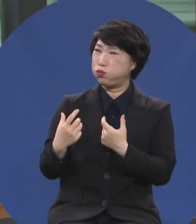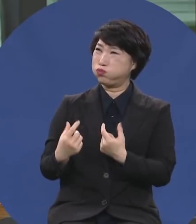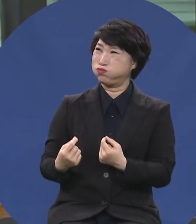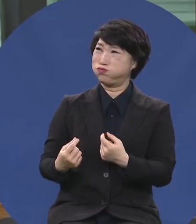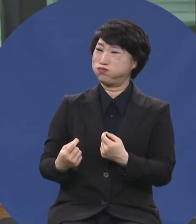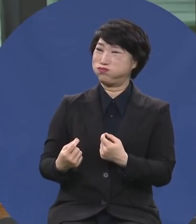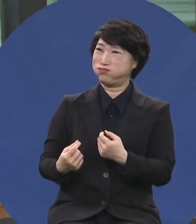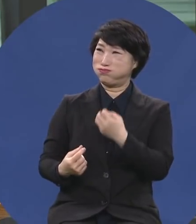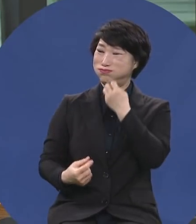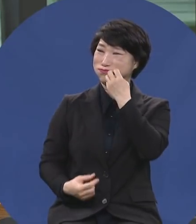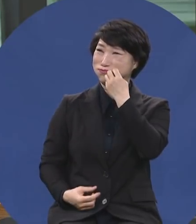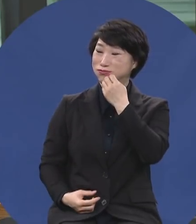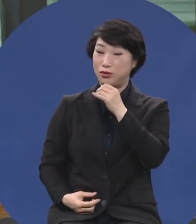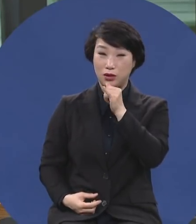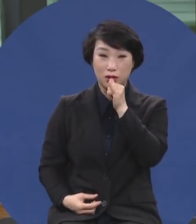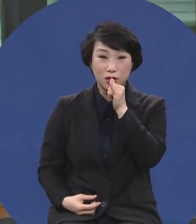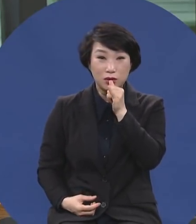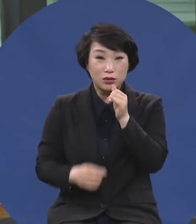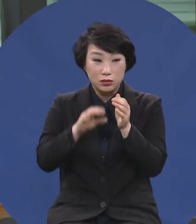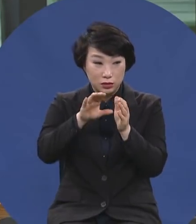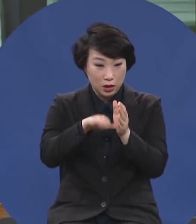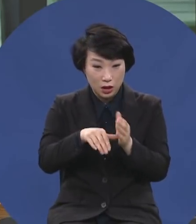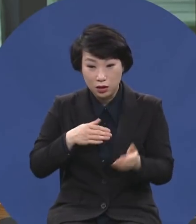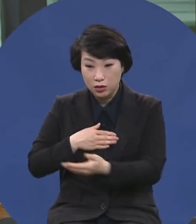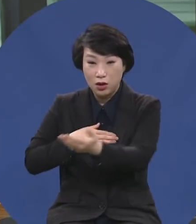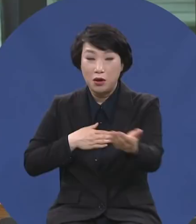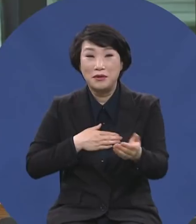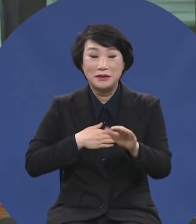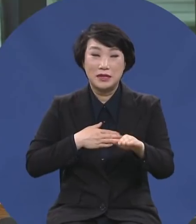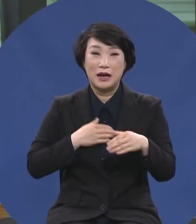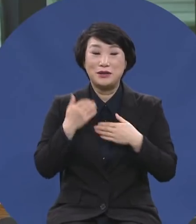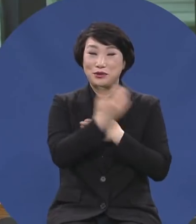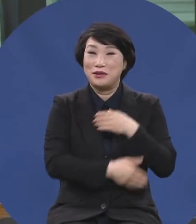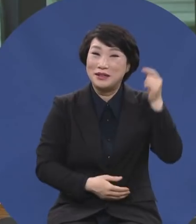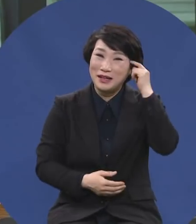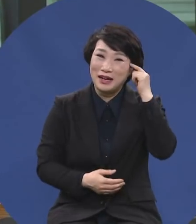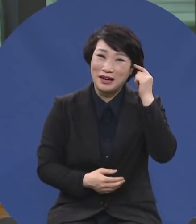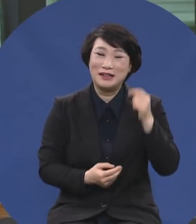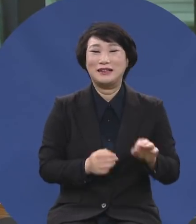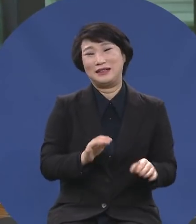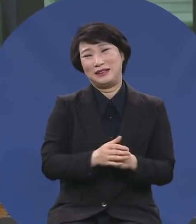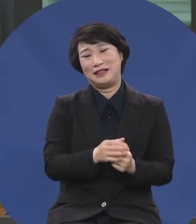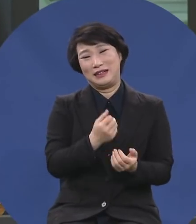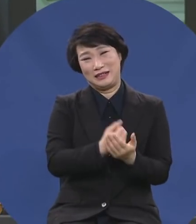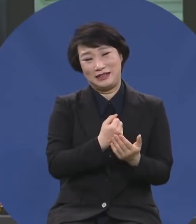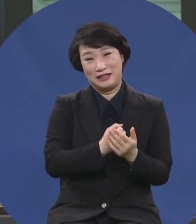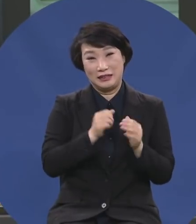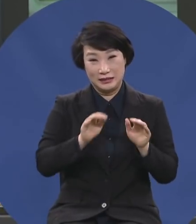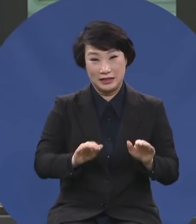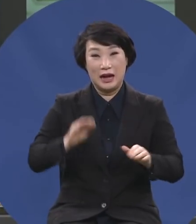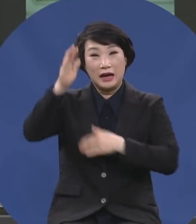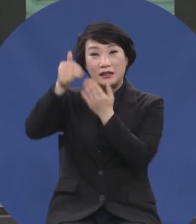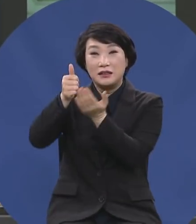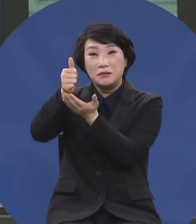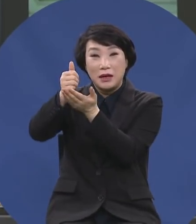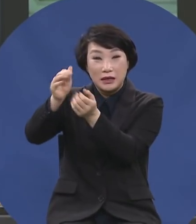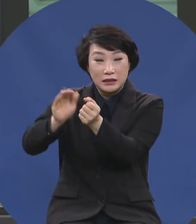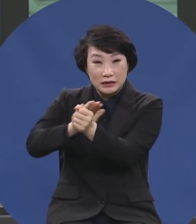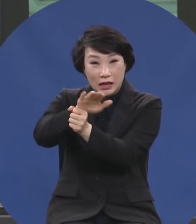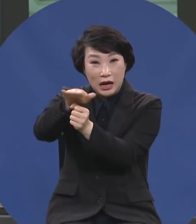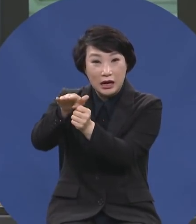아니냐 이렇게 되어질 때에 철없는 육신의 생각이 얼마나 하나님의